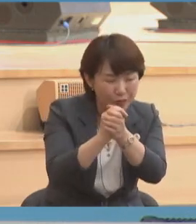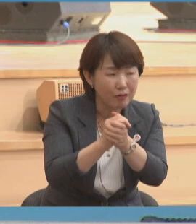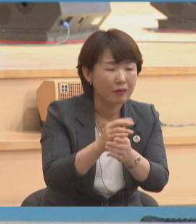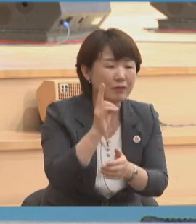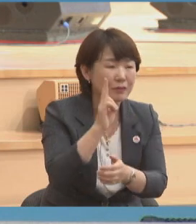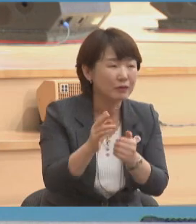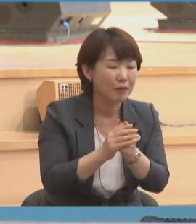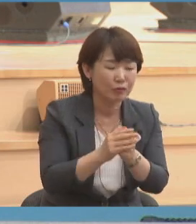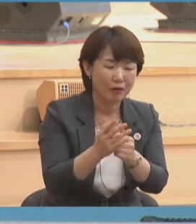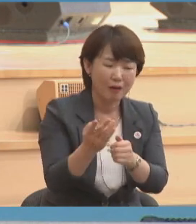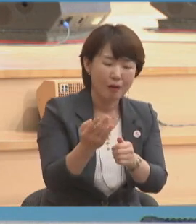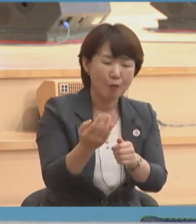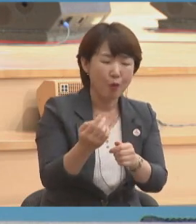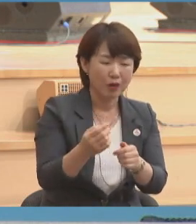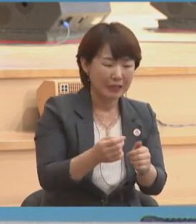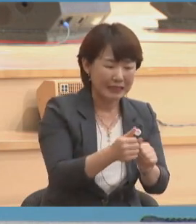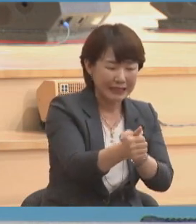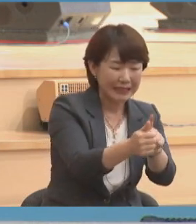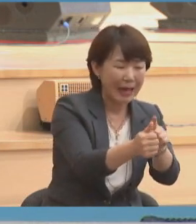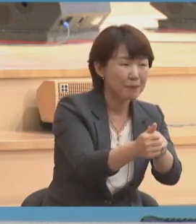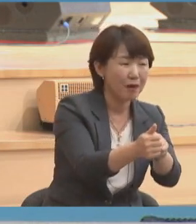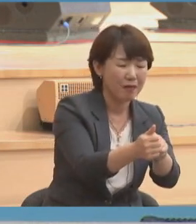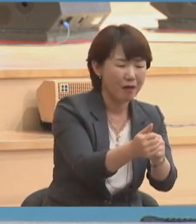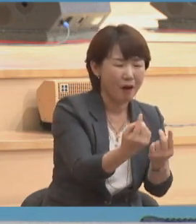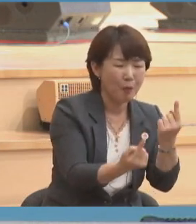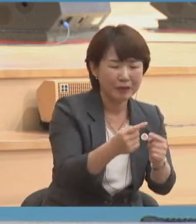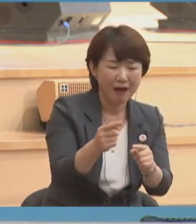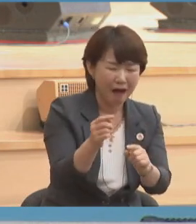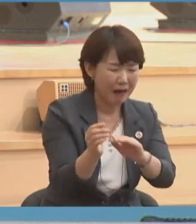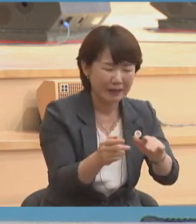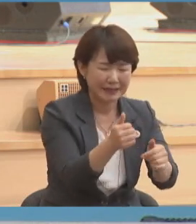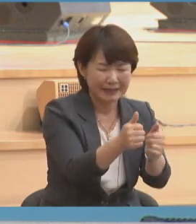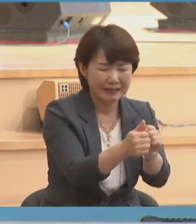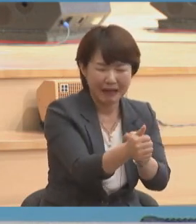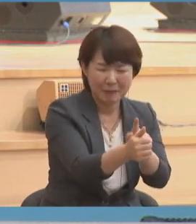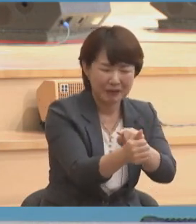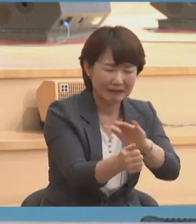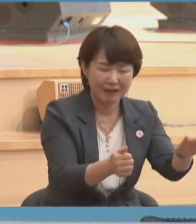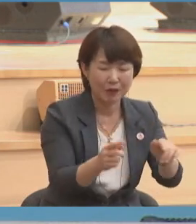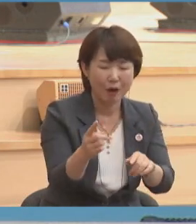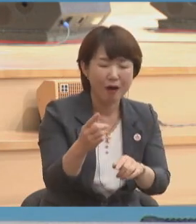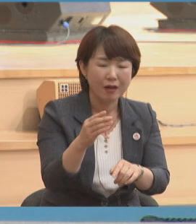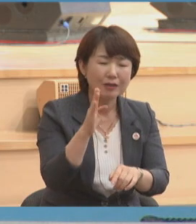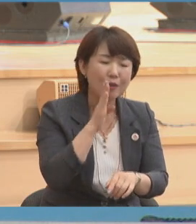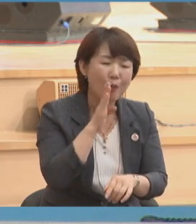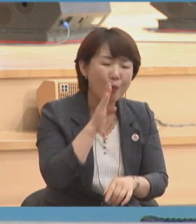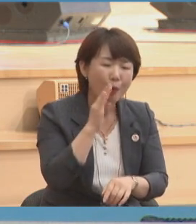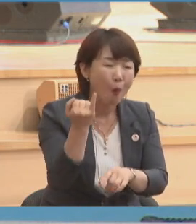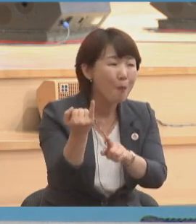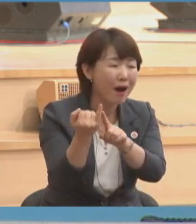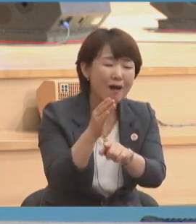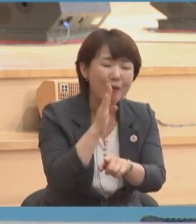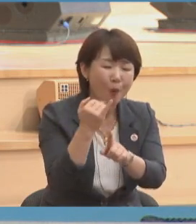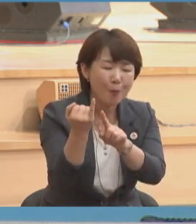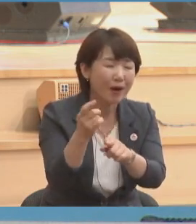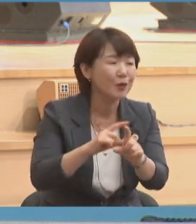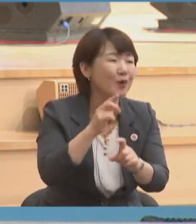남편 완고한 거는 유도 아니고 어머니 훨씬 더 완고하셨대요. 그래서 이분이, 서은주